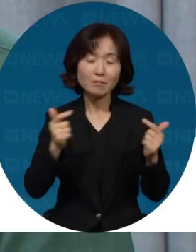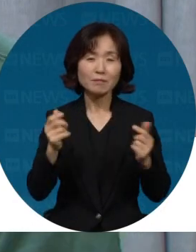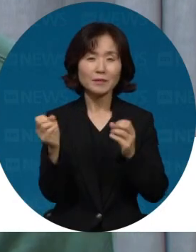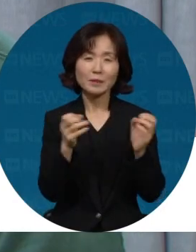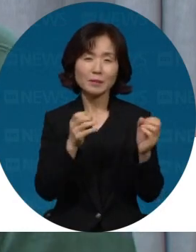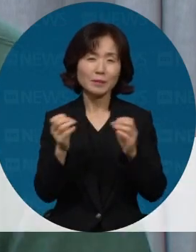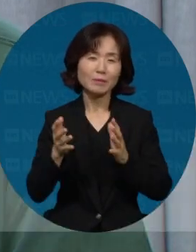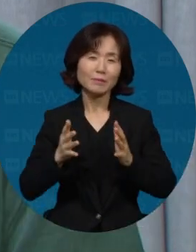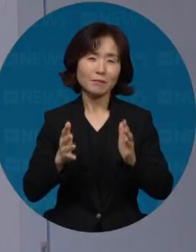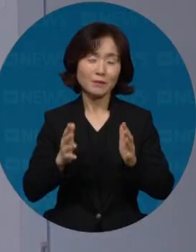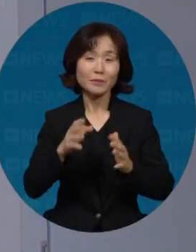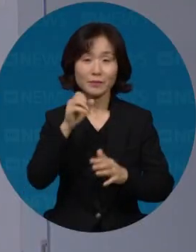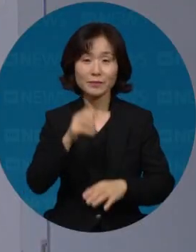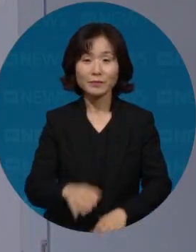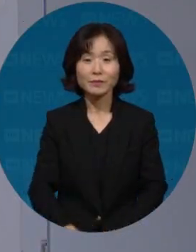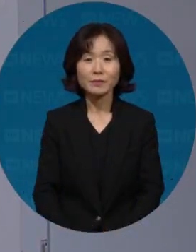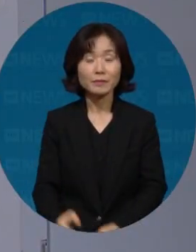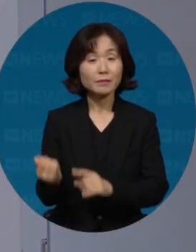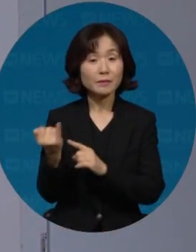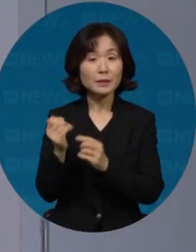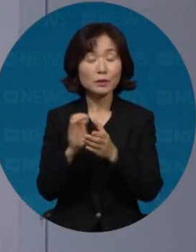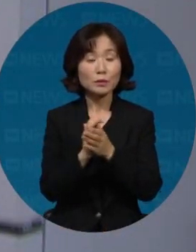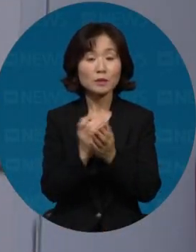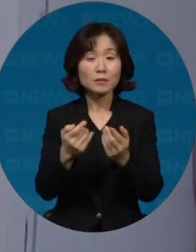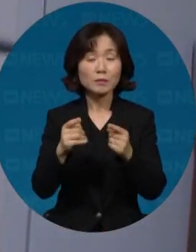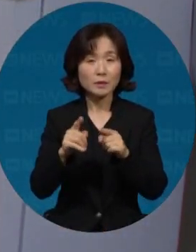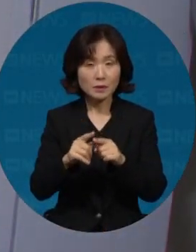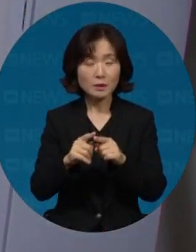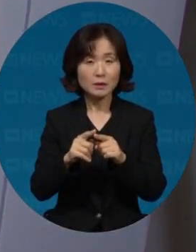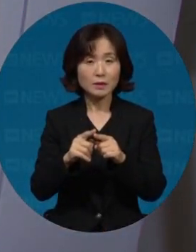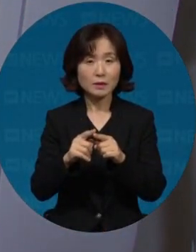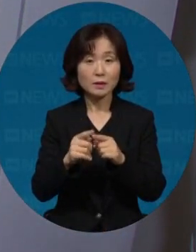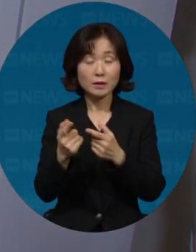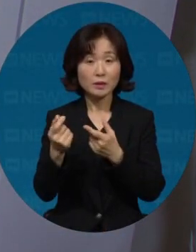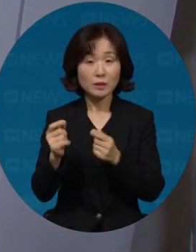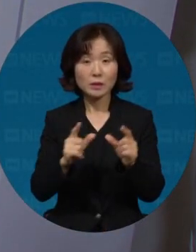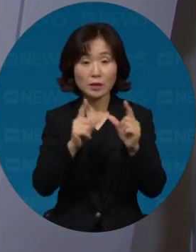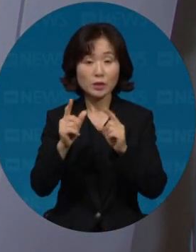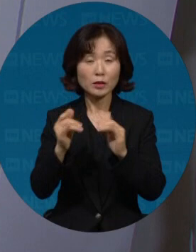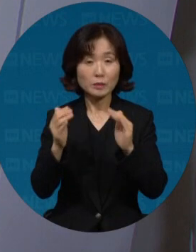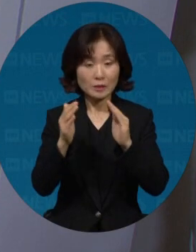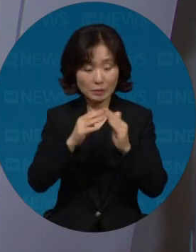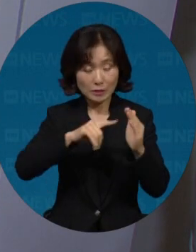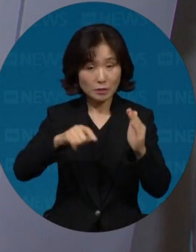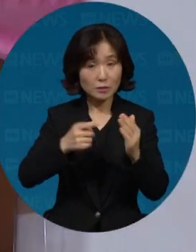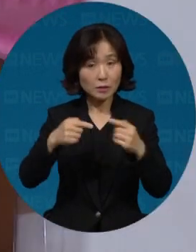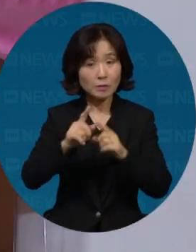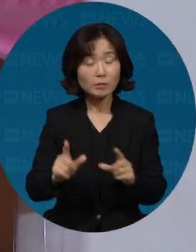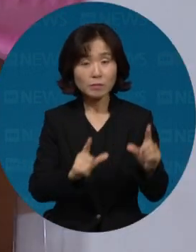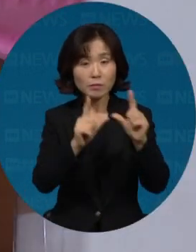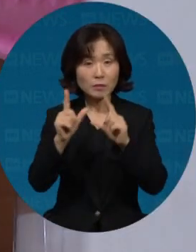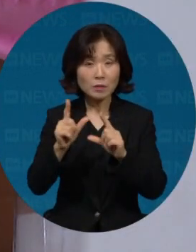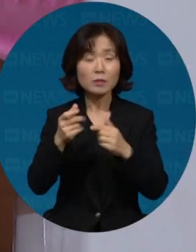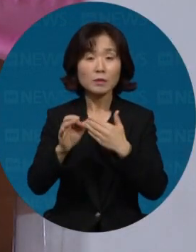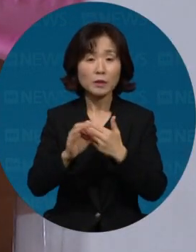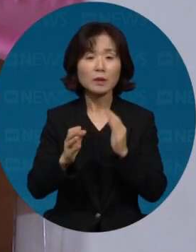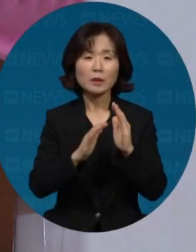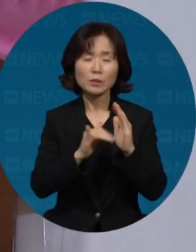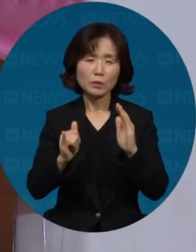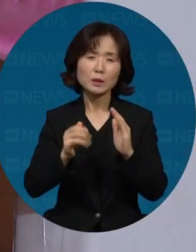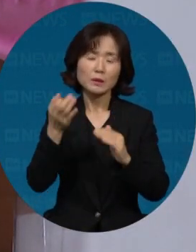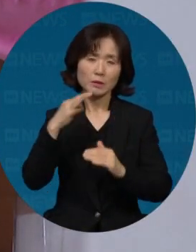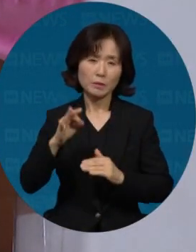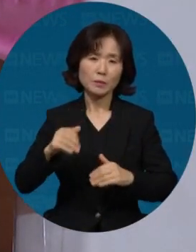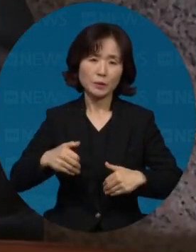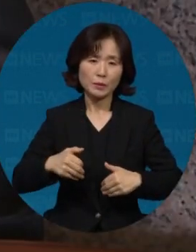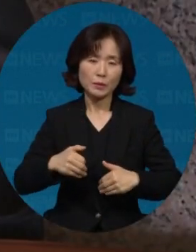얘기나. 미나 씨와 친구처럼 주거와 생계를 같이 한다면 가족으로 봐야 한다는 응답은 매년 늘어나 지난해엔